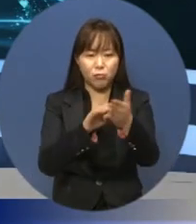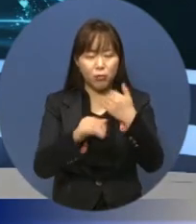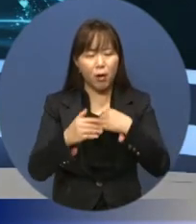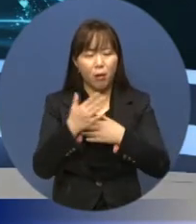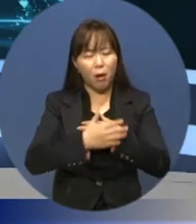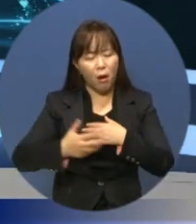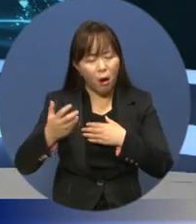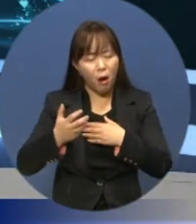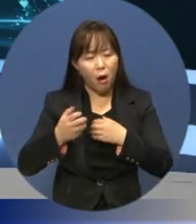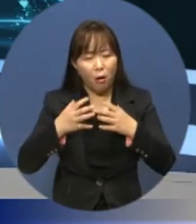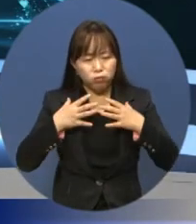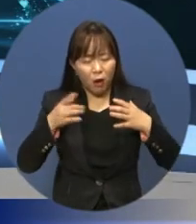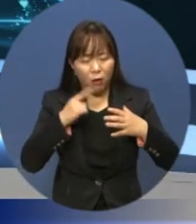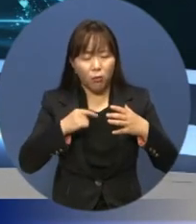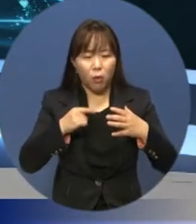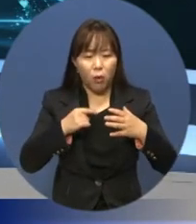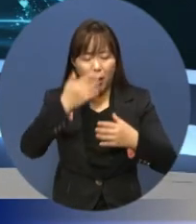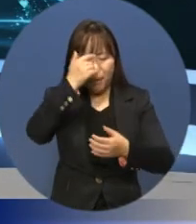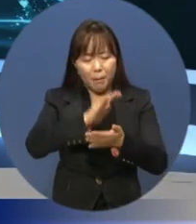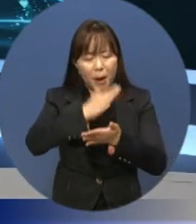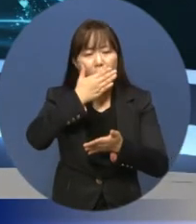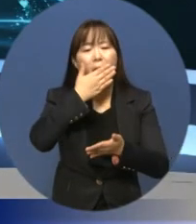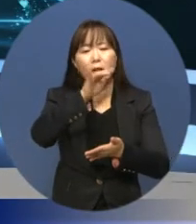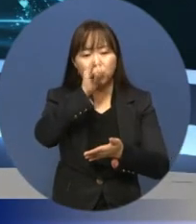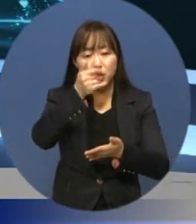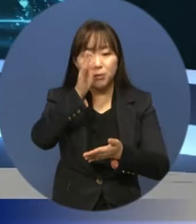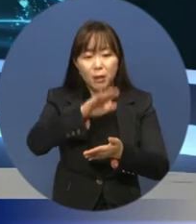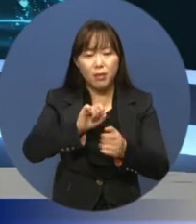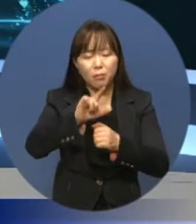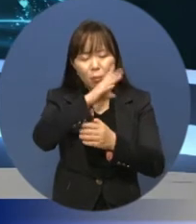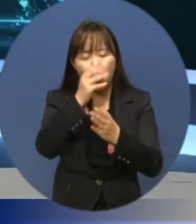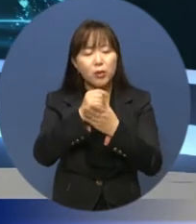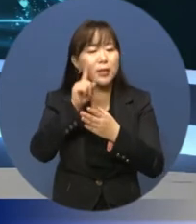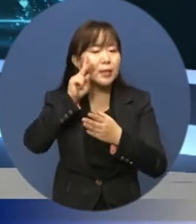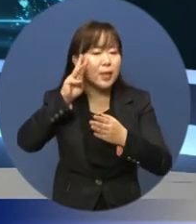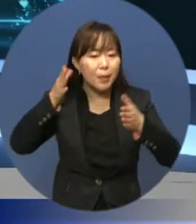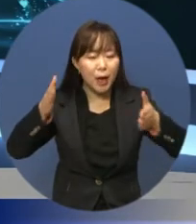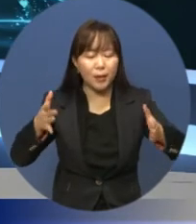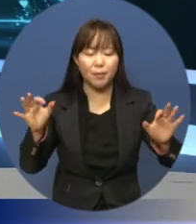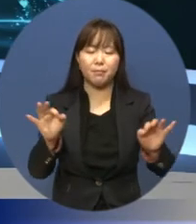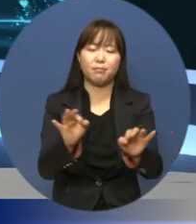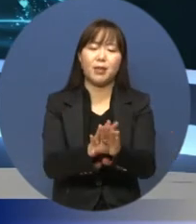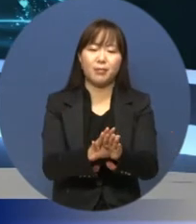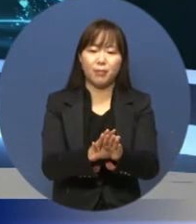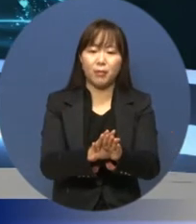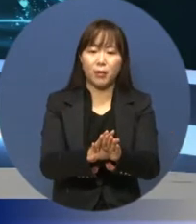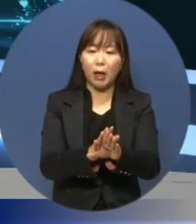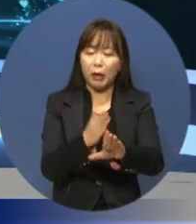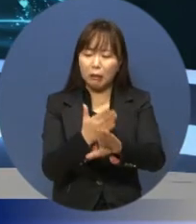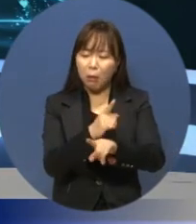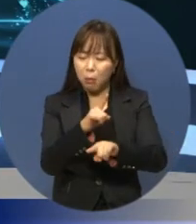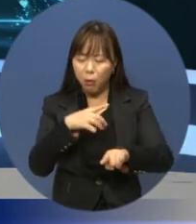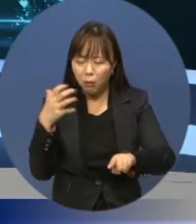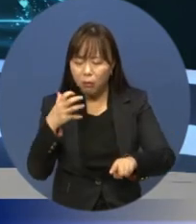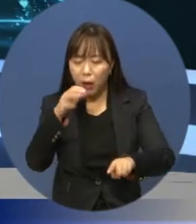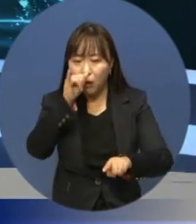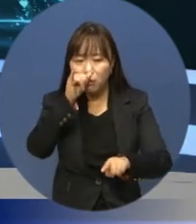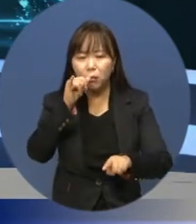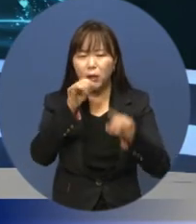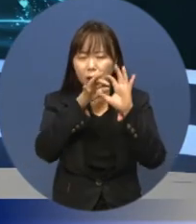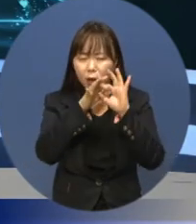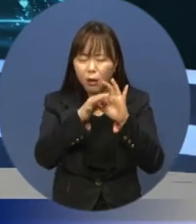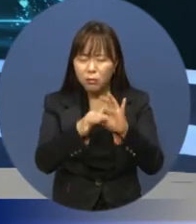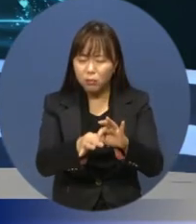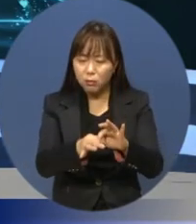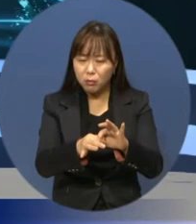붓기 발열 등의 증상이 나타날 수 있지만 대부분 3일안에 사라지는 데요 이와 다른 증상이 나타나거나 계속